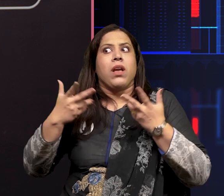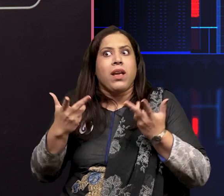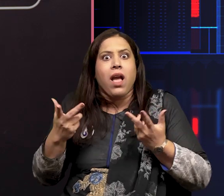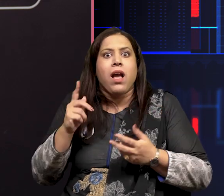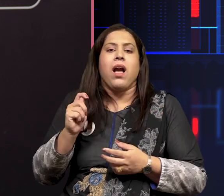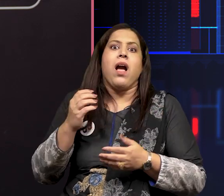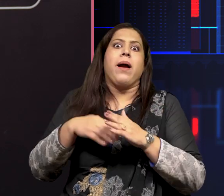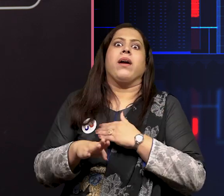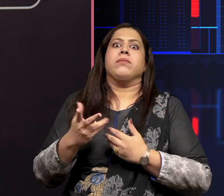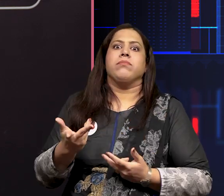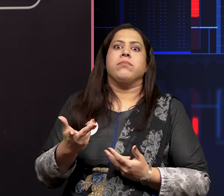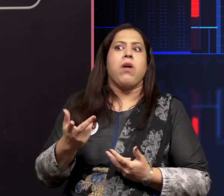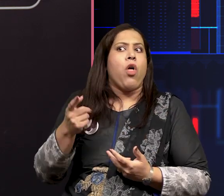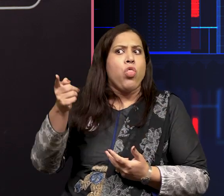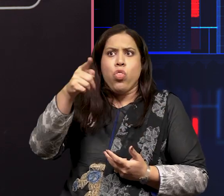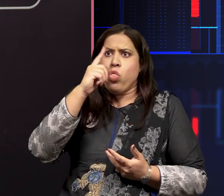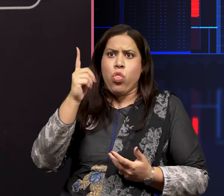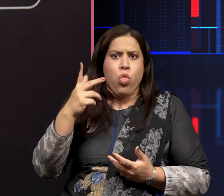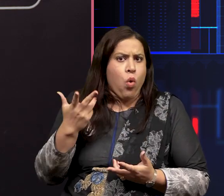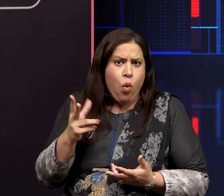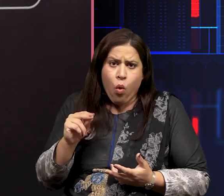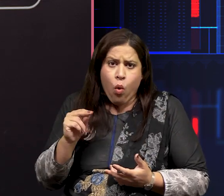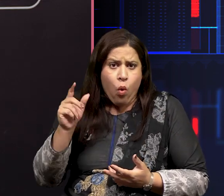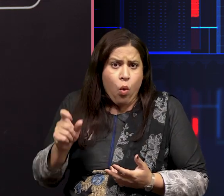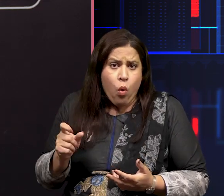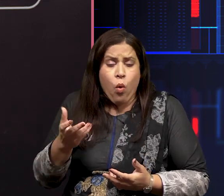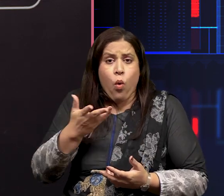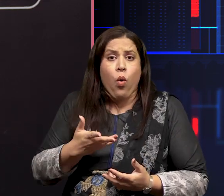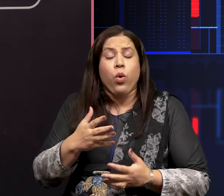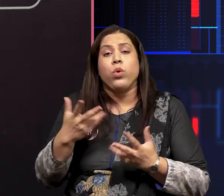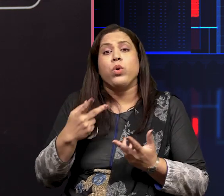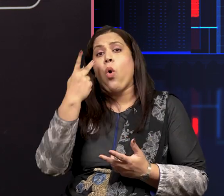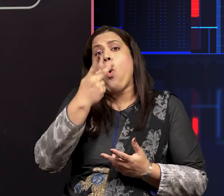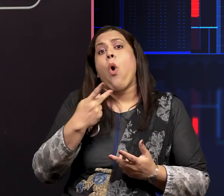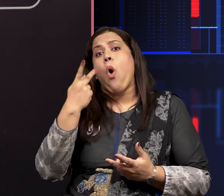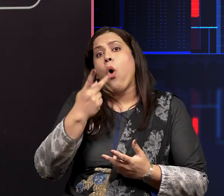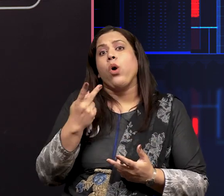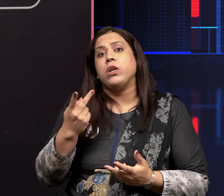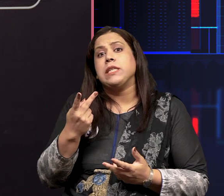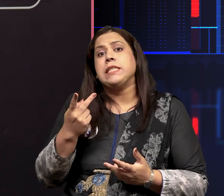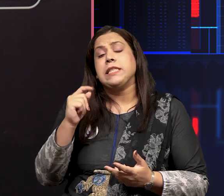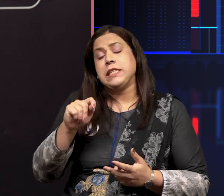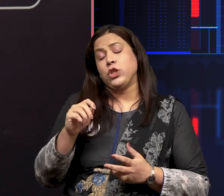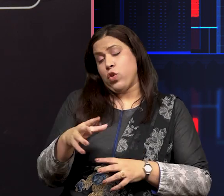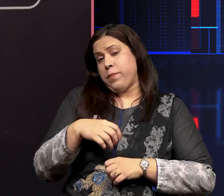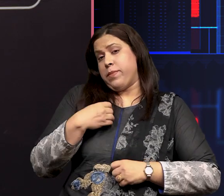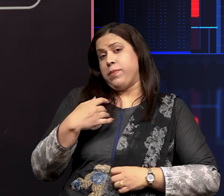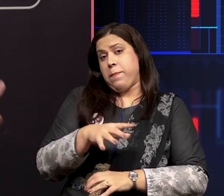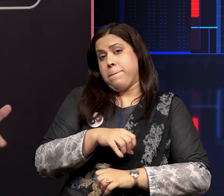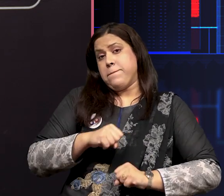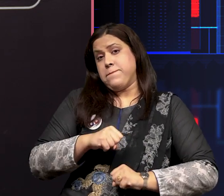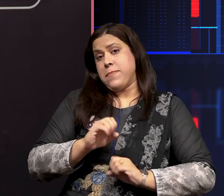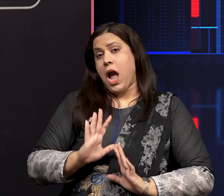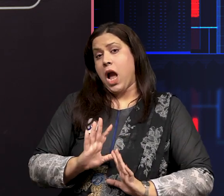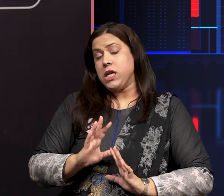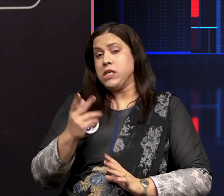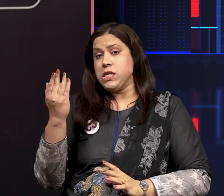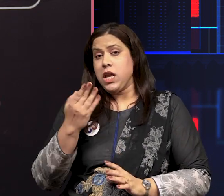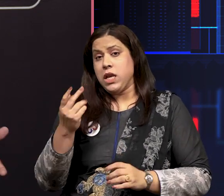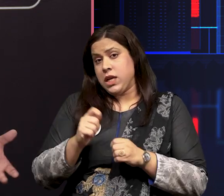एक फैसिलिटी है हमारे माशरे में एज अ यंग चाइल्ड और एज अ यंग गर्ल और एज अ यंग